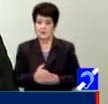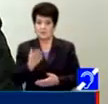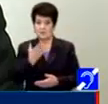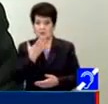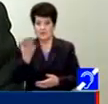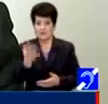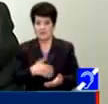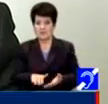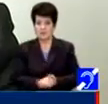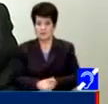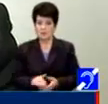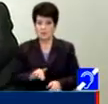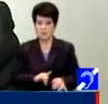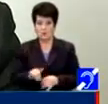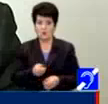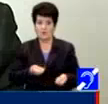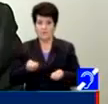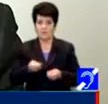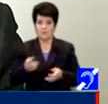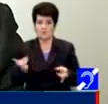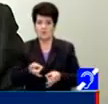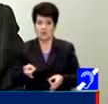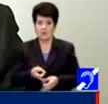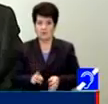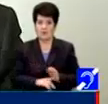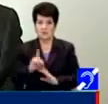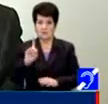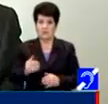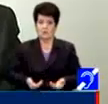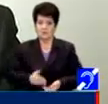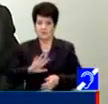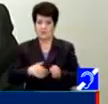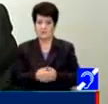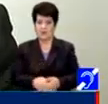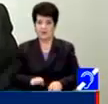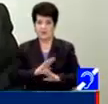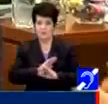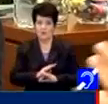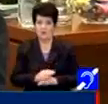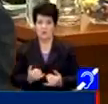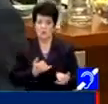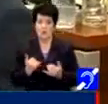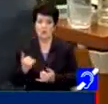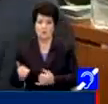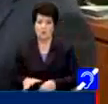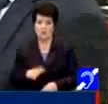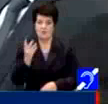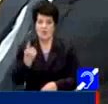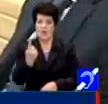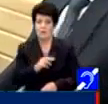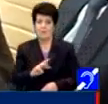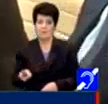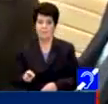Sovietski Soyuz, da, unde vojdiu trebuie de la începutul vieții până la moarte să-i fie dus cu onoruri. Fostul premier Pavel